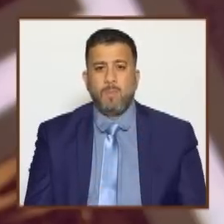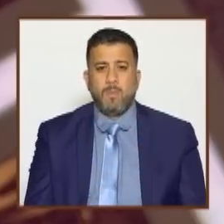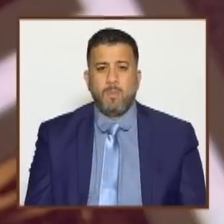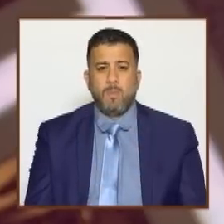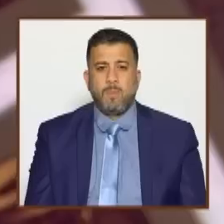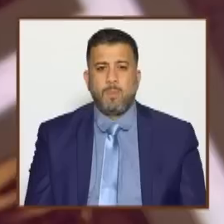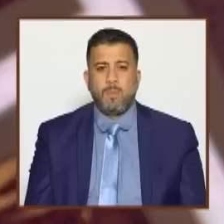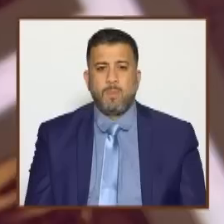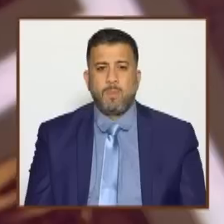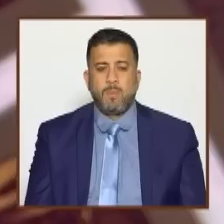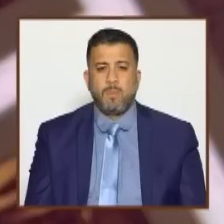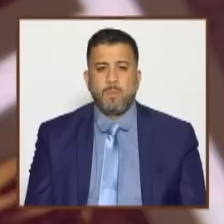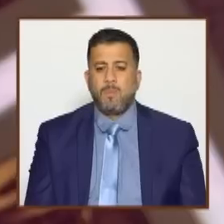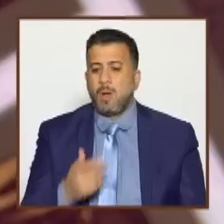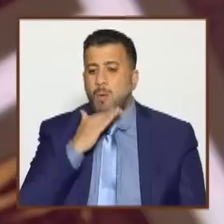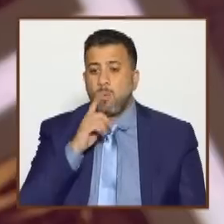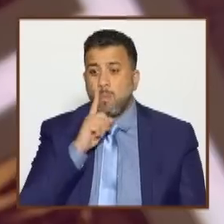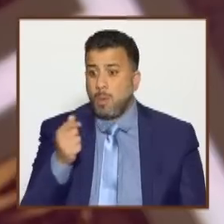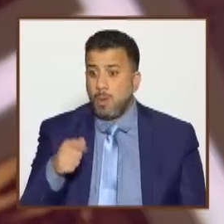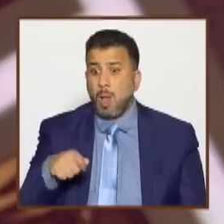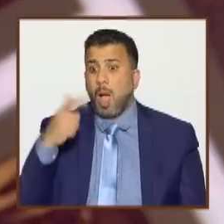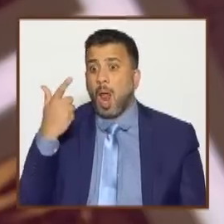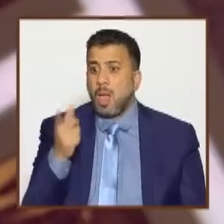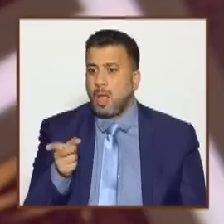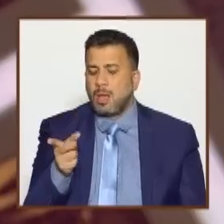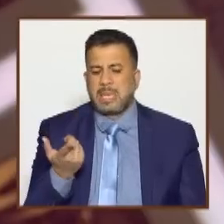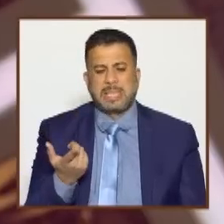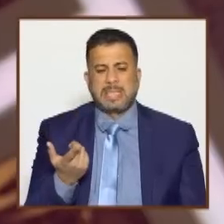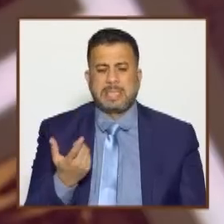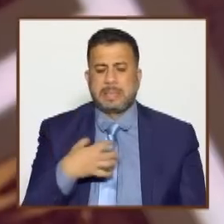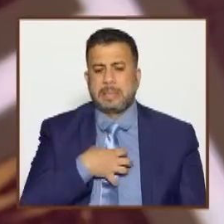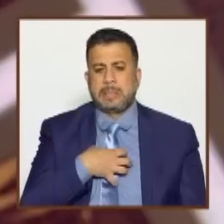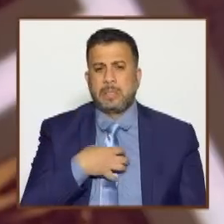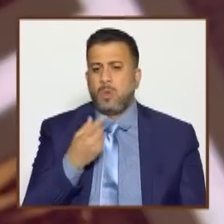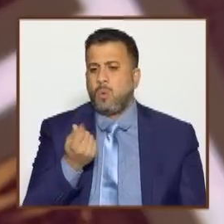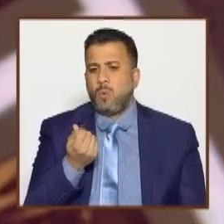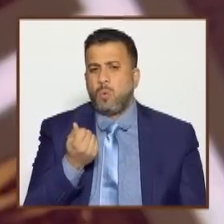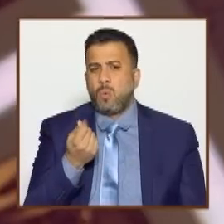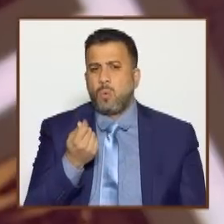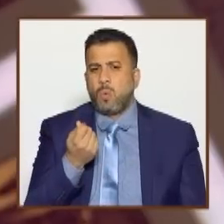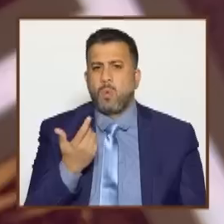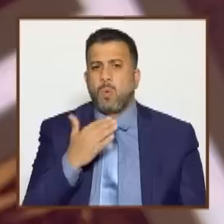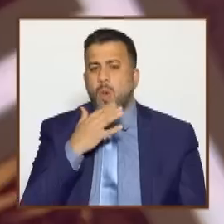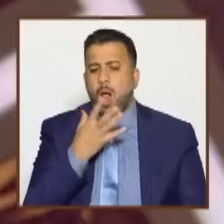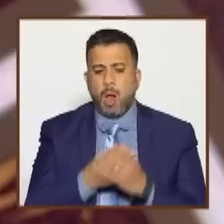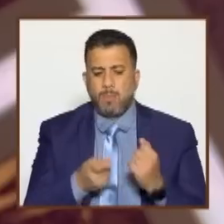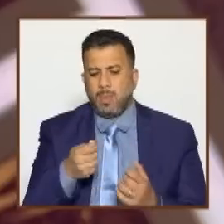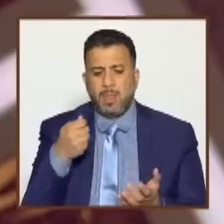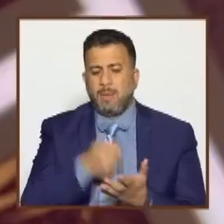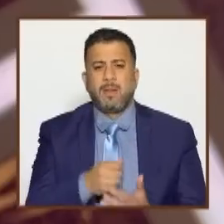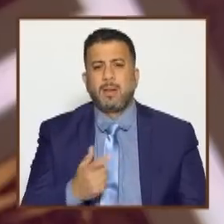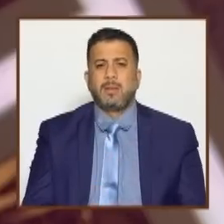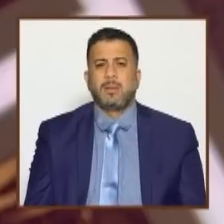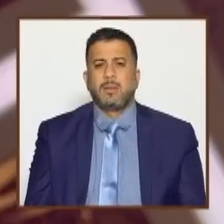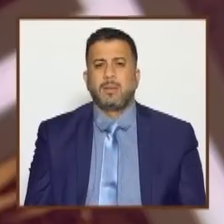سعر الغرض هذا غالي راح يعني ينزعجوا انه تكلفوا الابناء يعني. اي